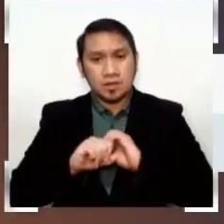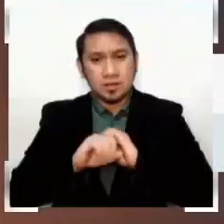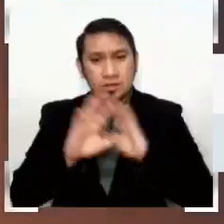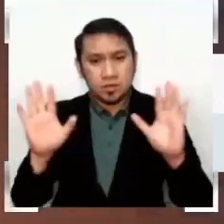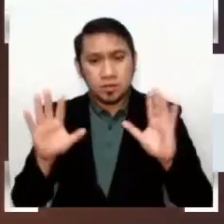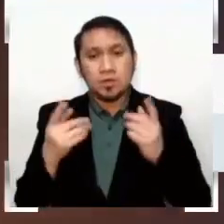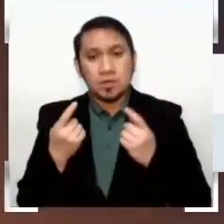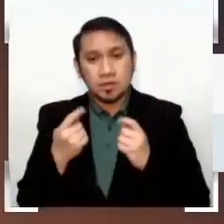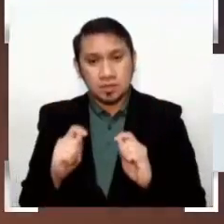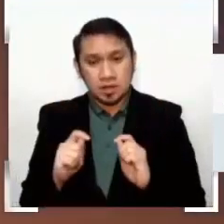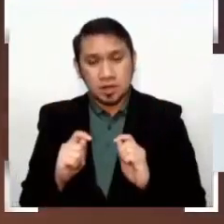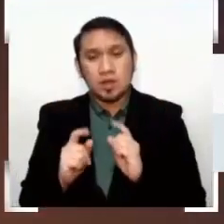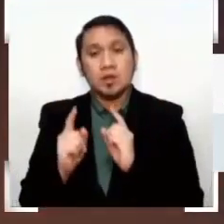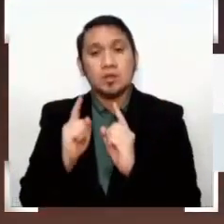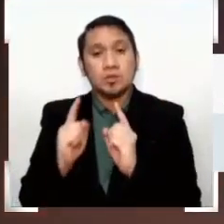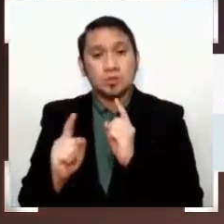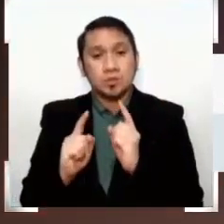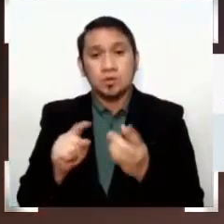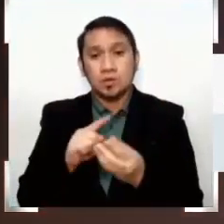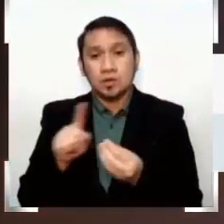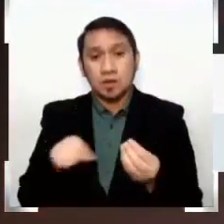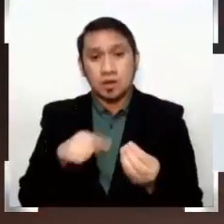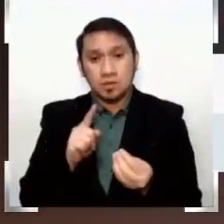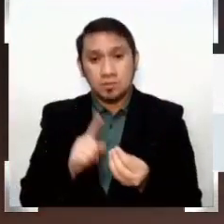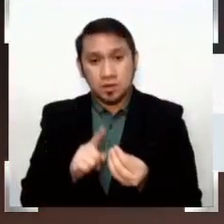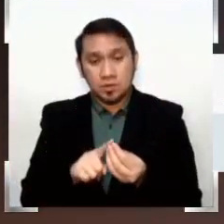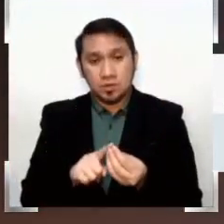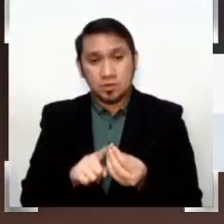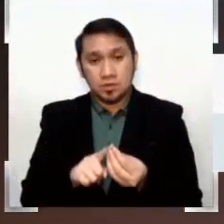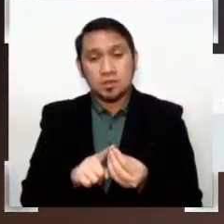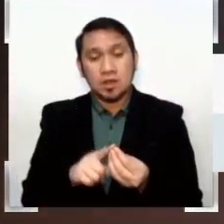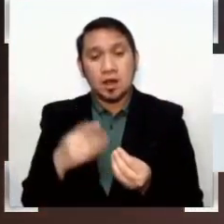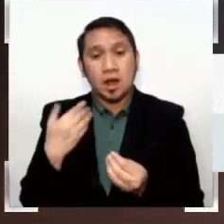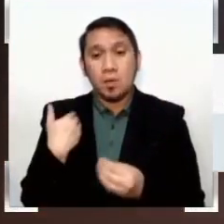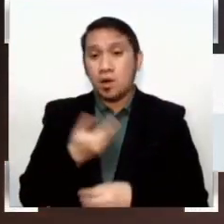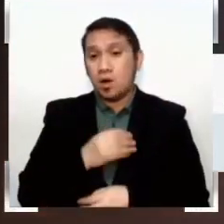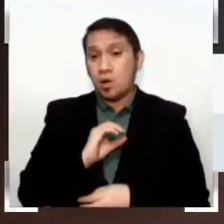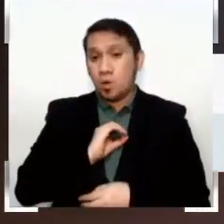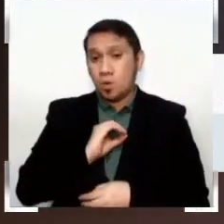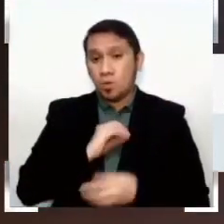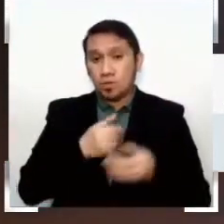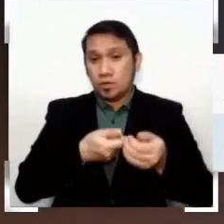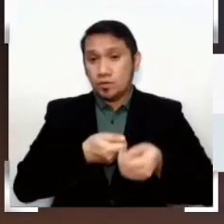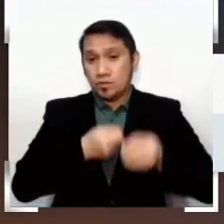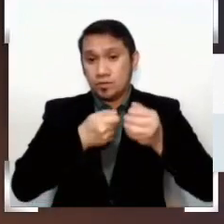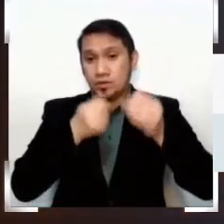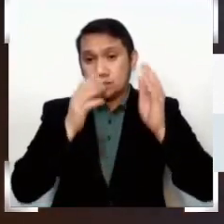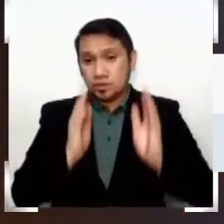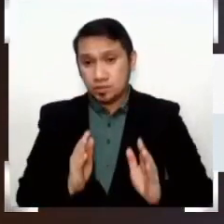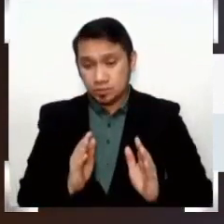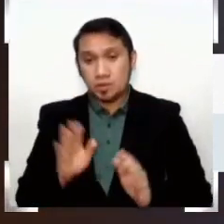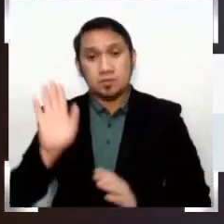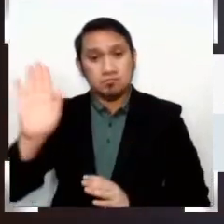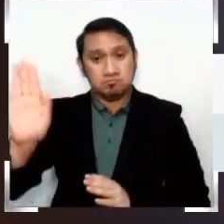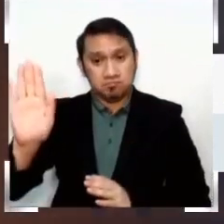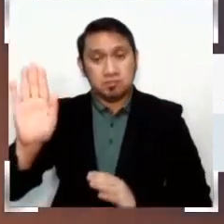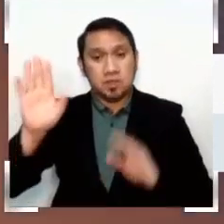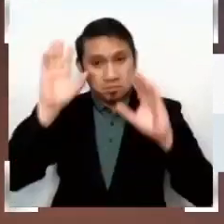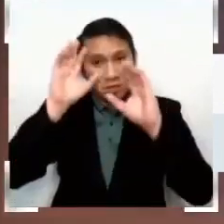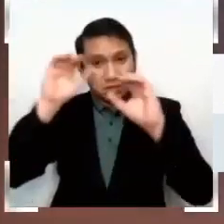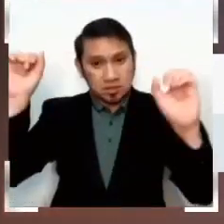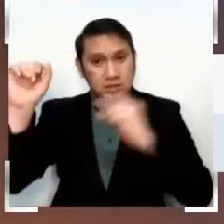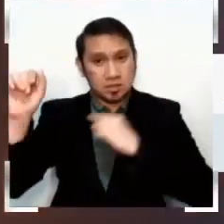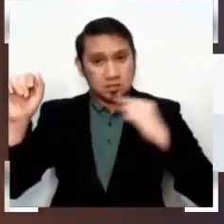talk about the plight of our fishermen. And the president promised that we will find